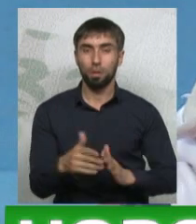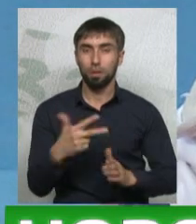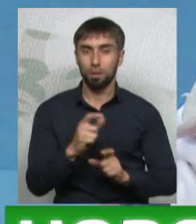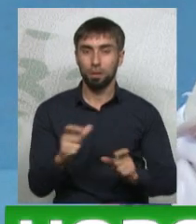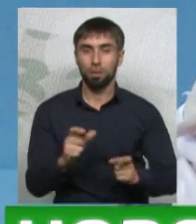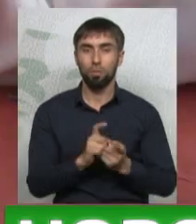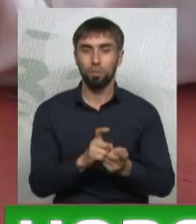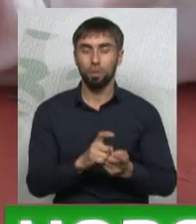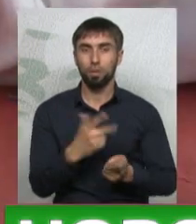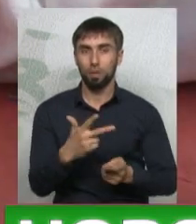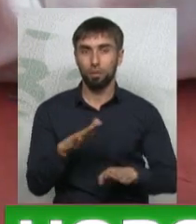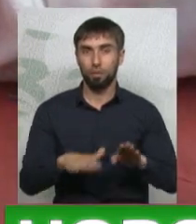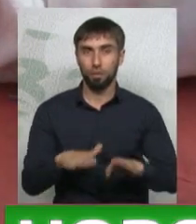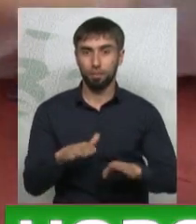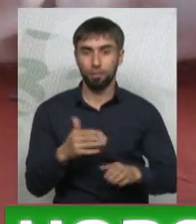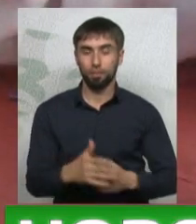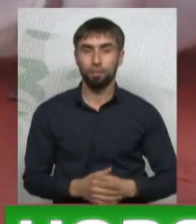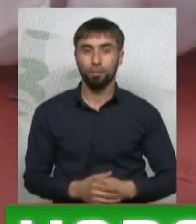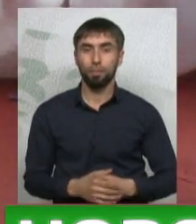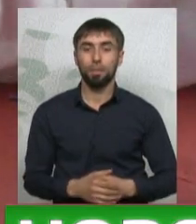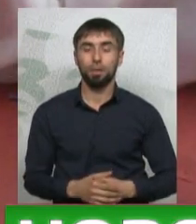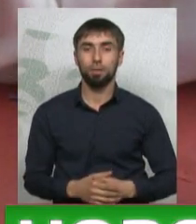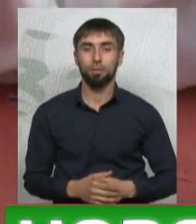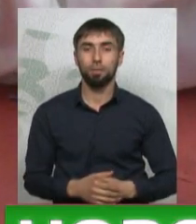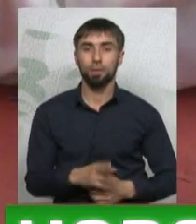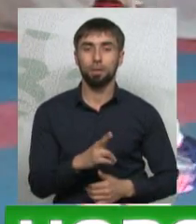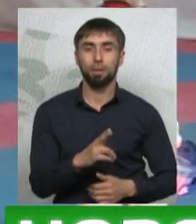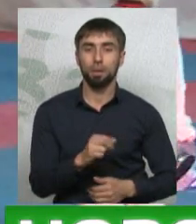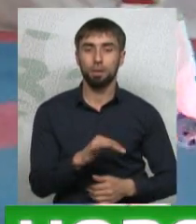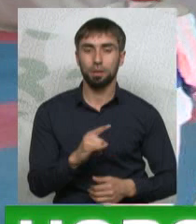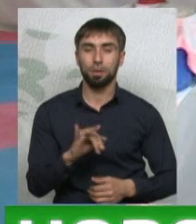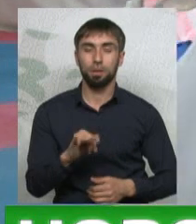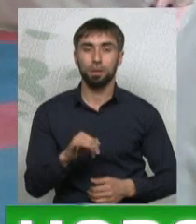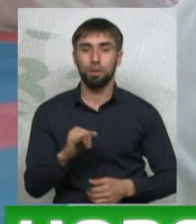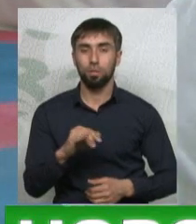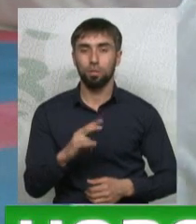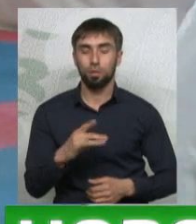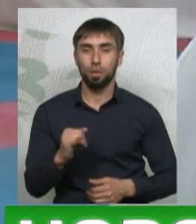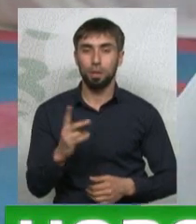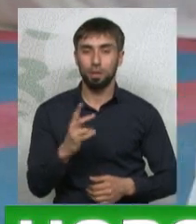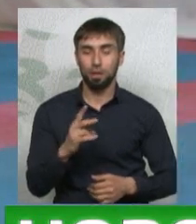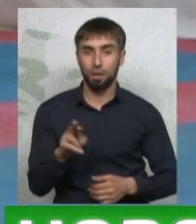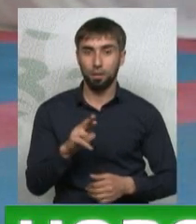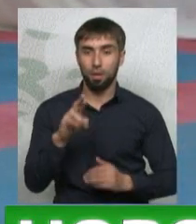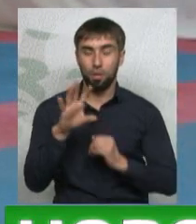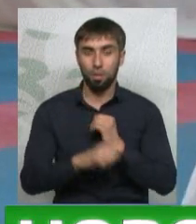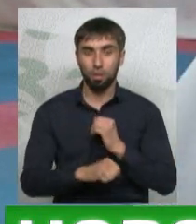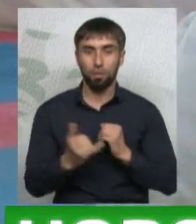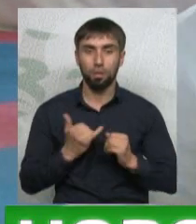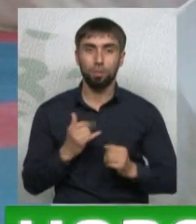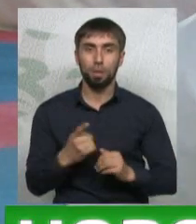человек борются в трех возрастных категориях – юниоры, кадеты и юноши. В январе, в конце месяца, у нас намечается первый